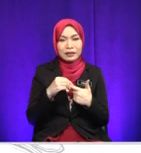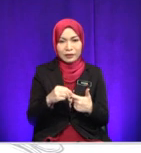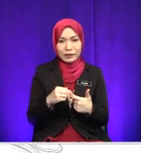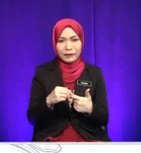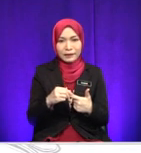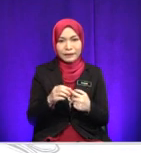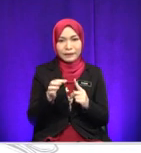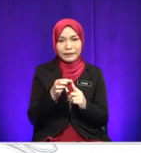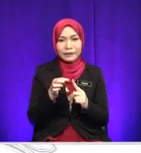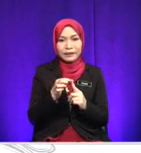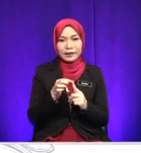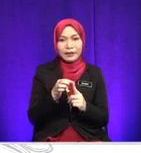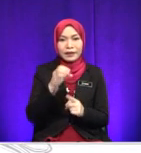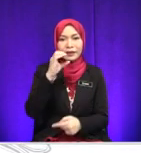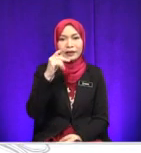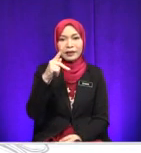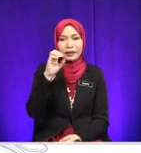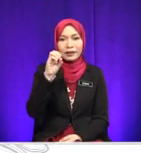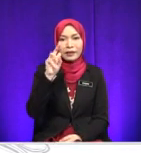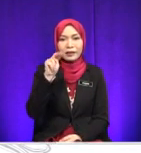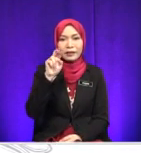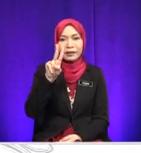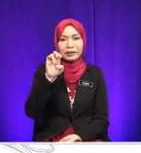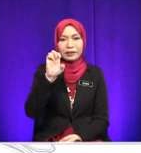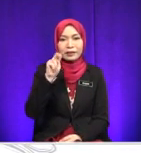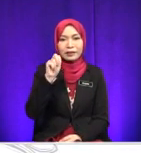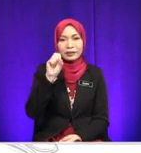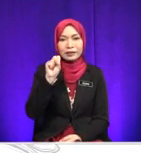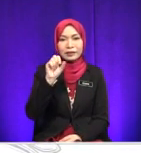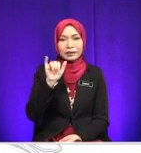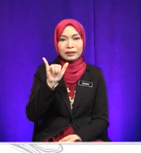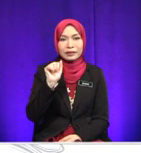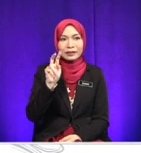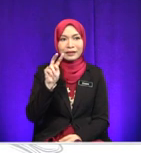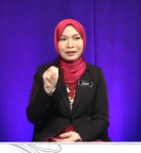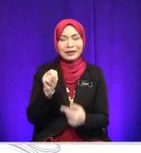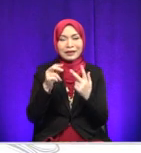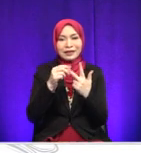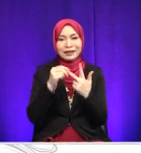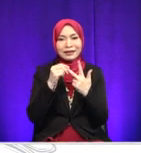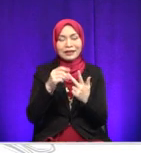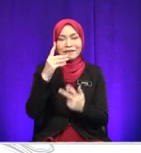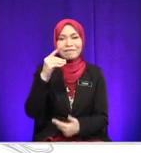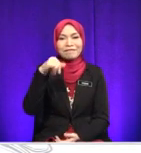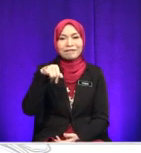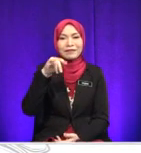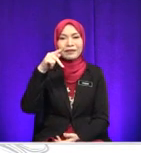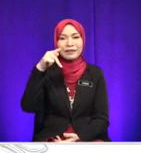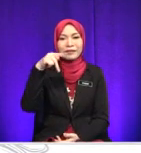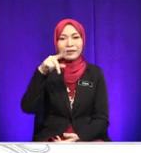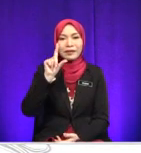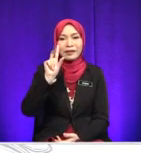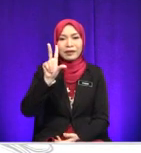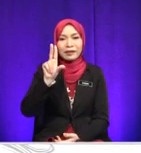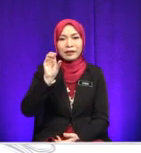Yang kedua perkataan convention. Dan yang ketiga? Dan yang ketiga perkataan diplomat. Jadi tadi kan saya dah bagi masa